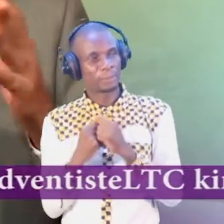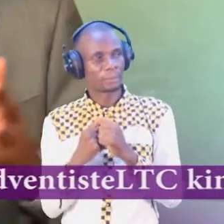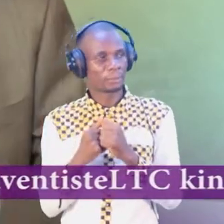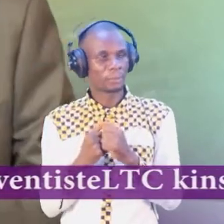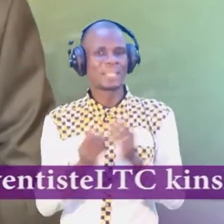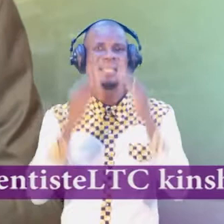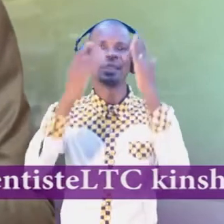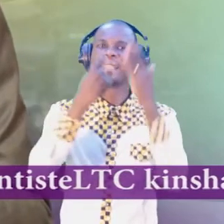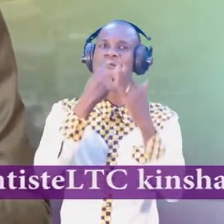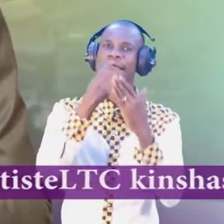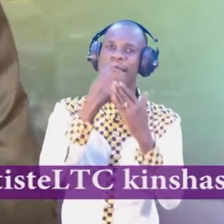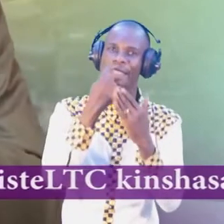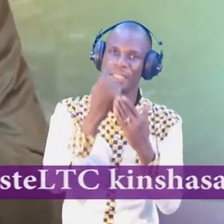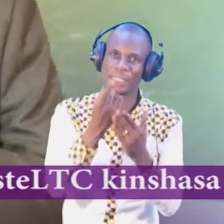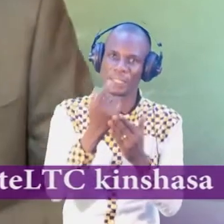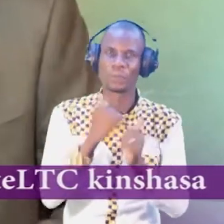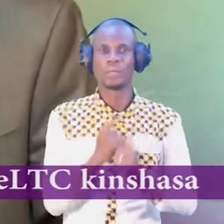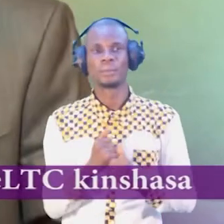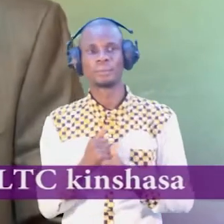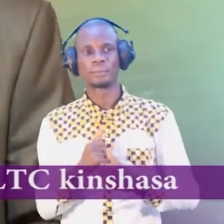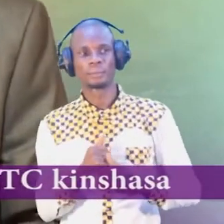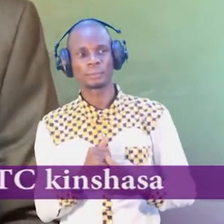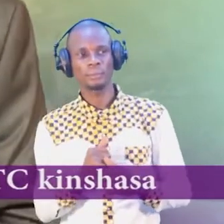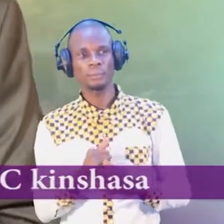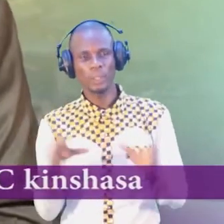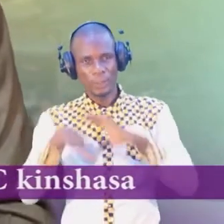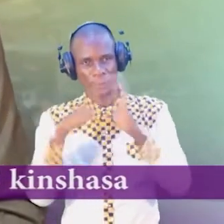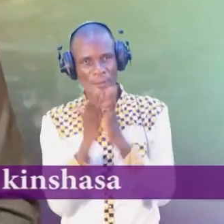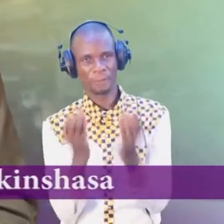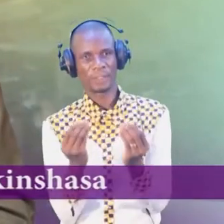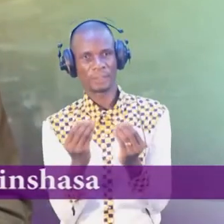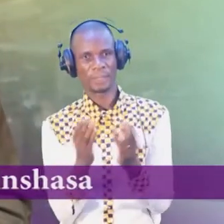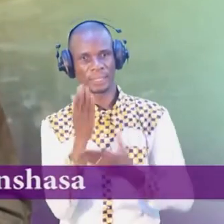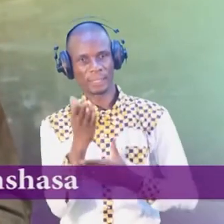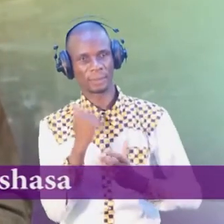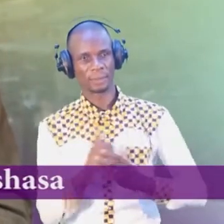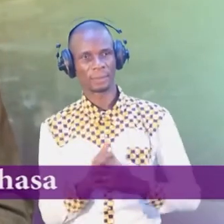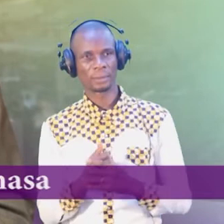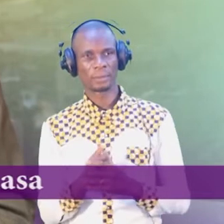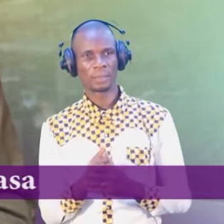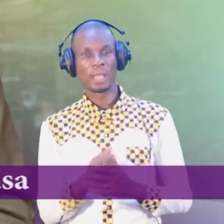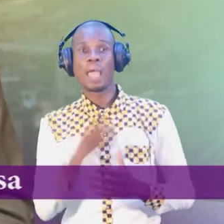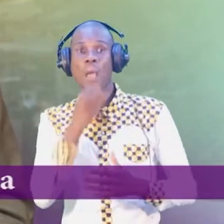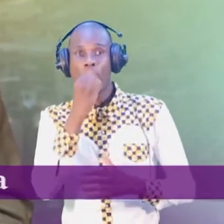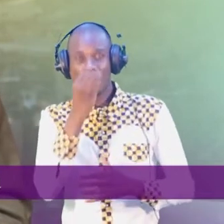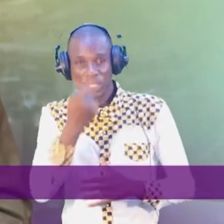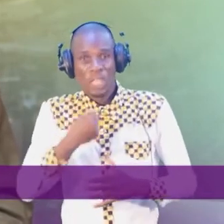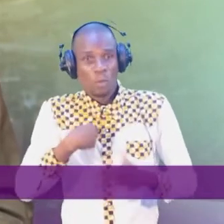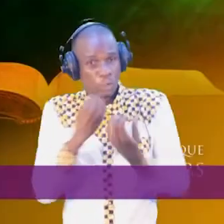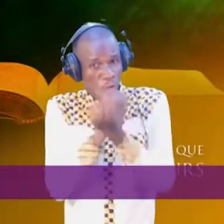Sika totala nanu mibeko zomi, mobeko ya liboso ezali boye na eteni ya